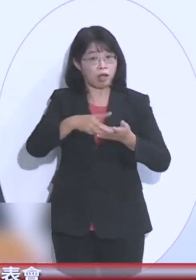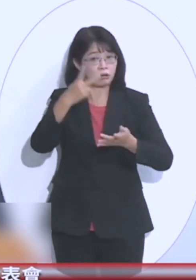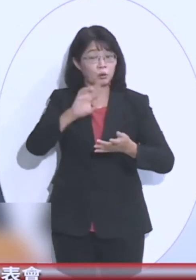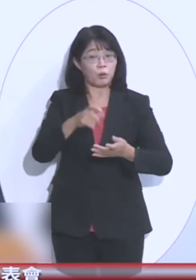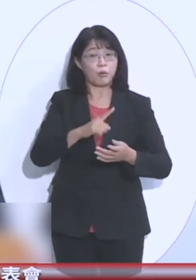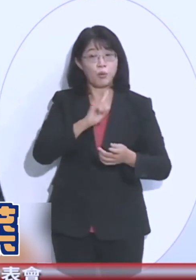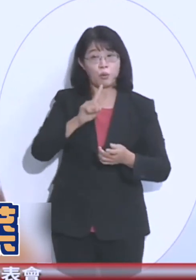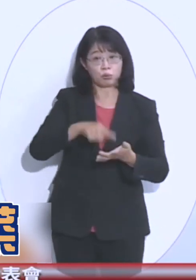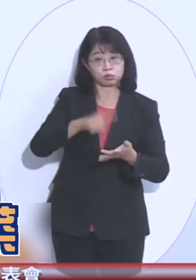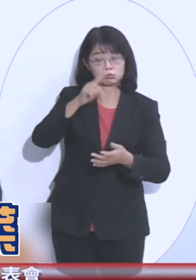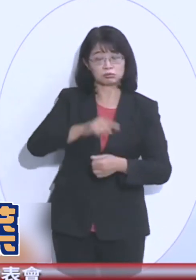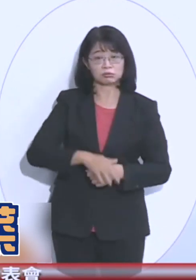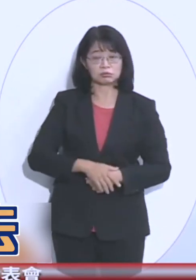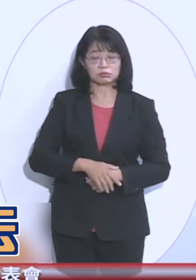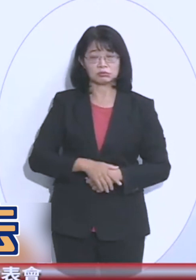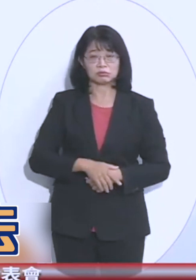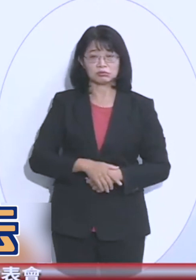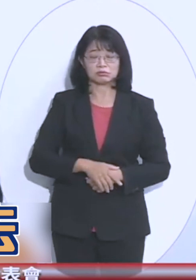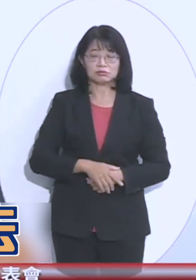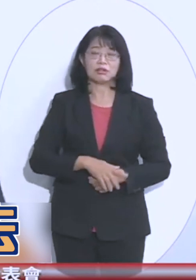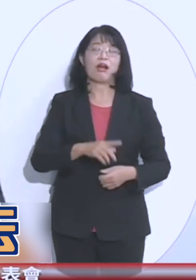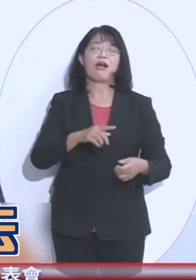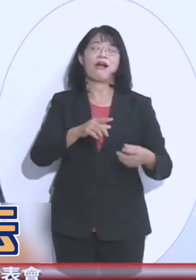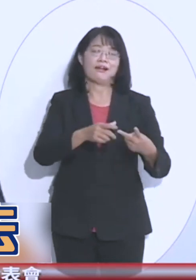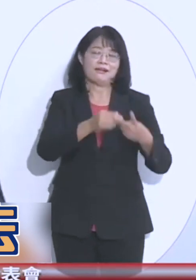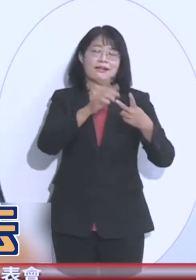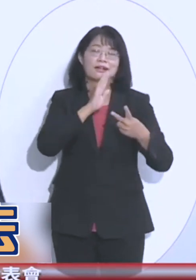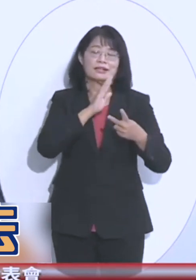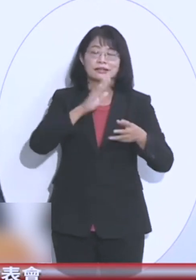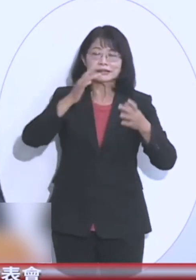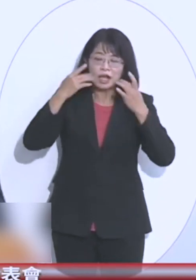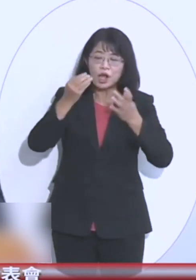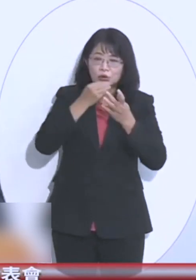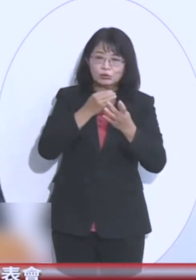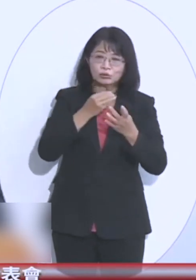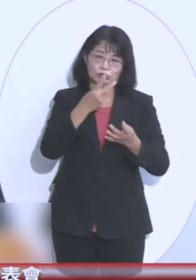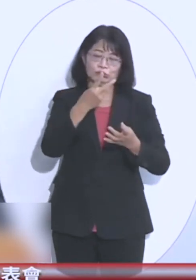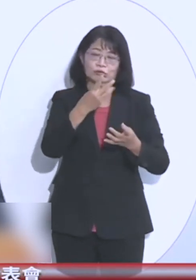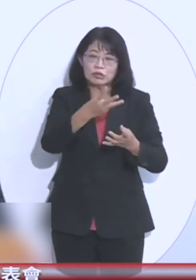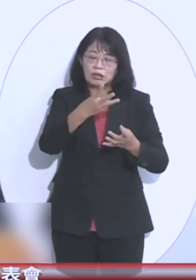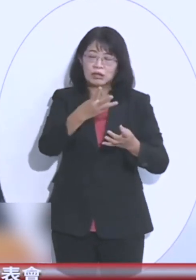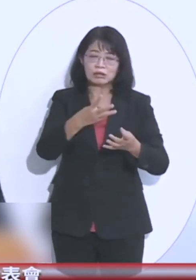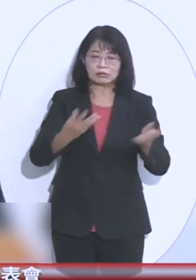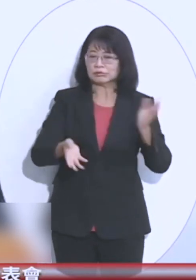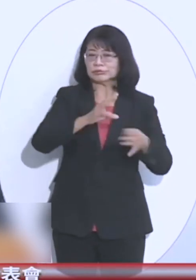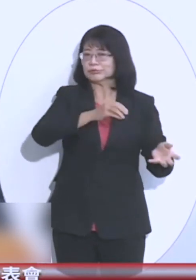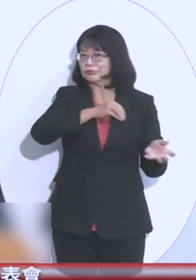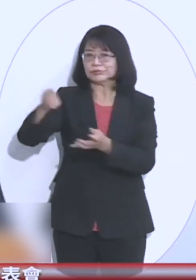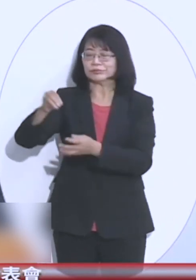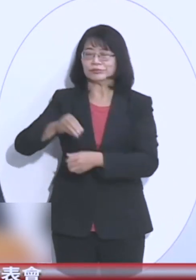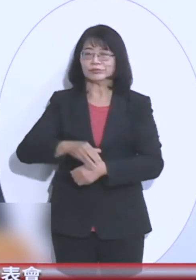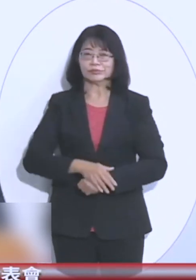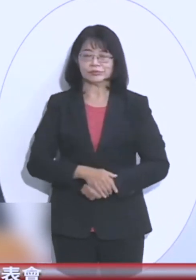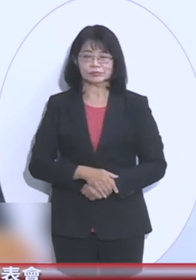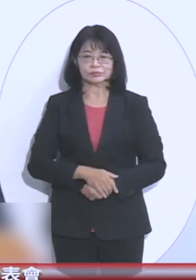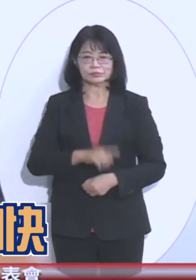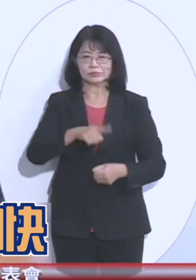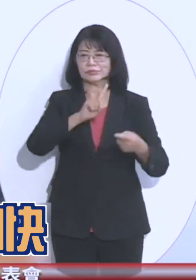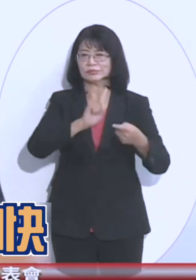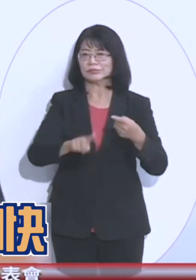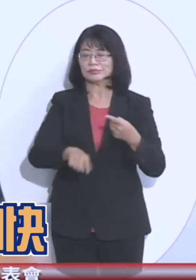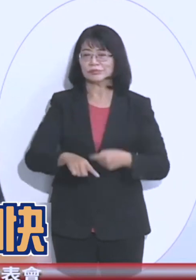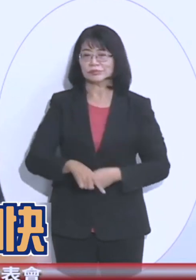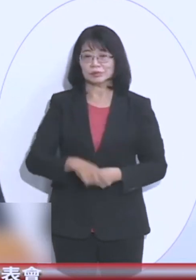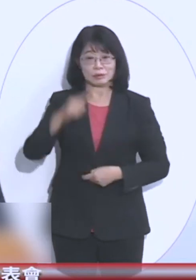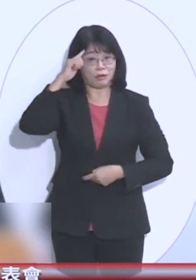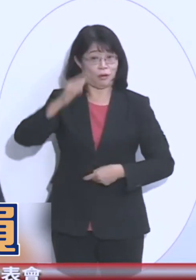哦，你另外一摆是食三个菜团，拍包转去呢？嘿，人有人情理，贼有贼情理的。伊反